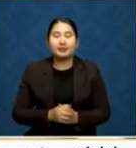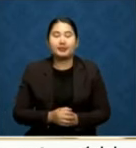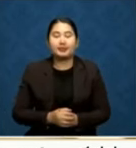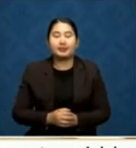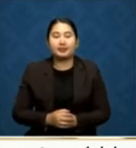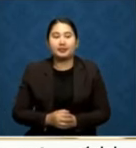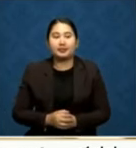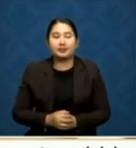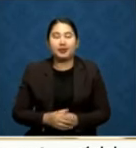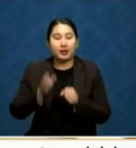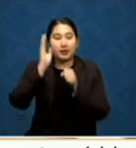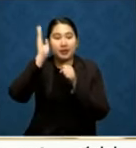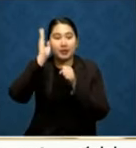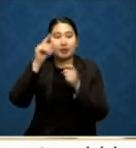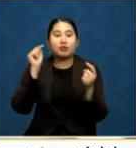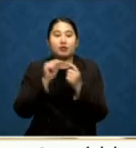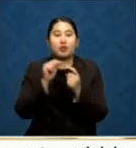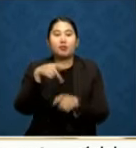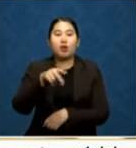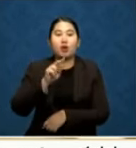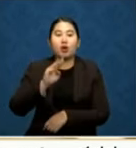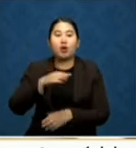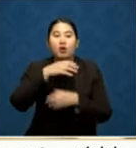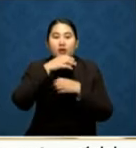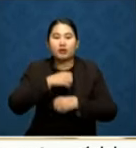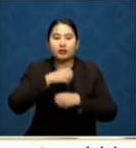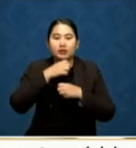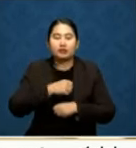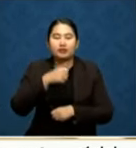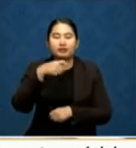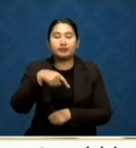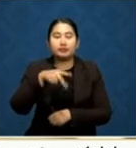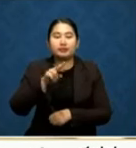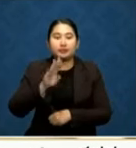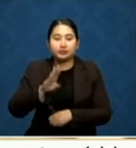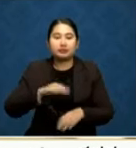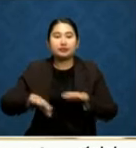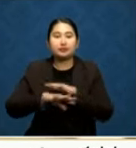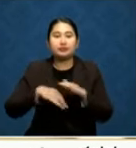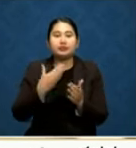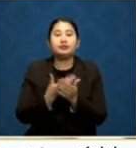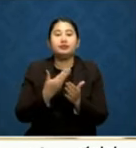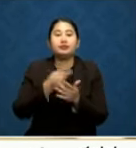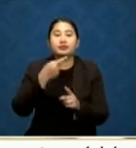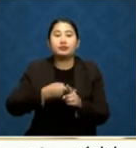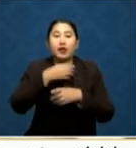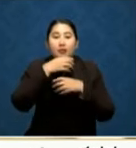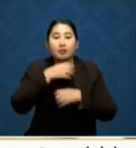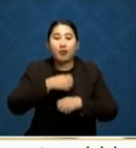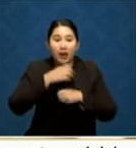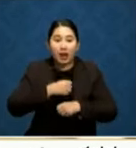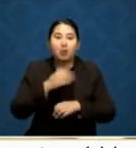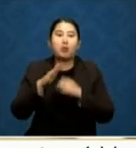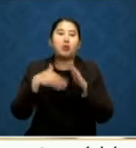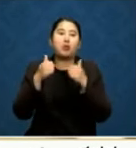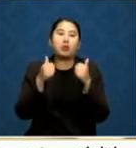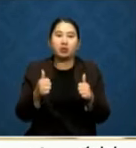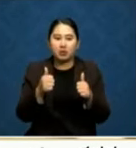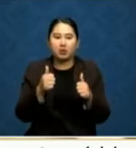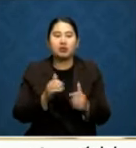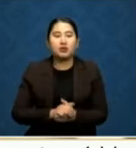ท่านเสนอการผักดนรพระชมัยตผู้สูงอายุ และบำนานพ้ฐานแ่งชาติโอ้ ไปไล